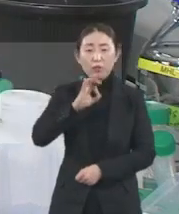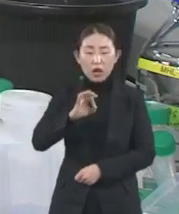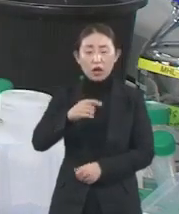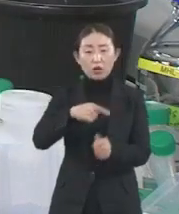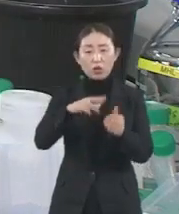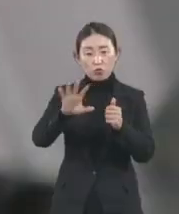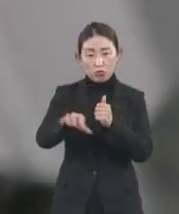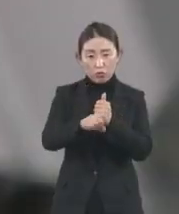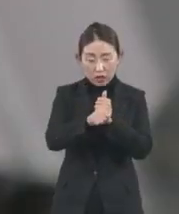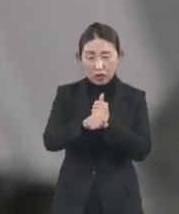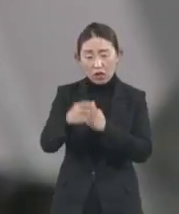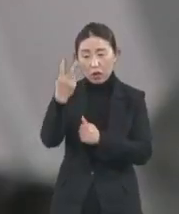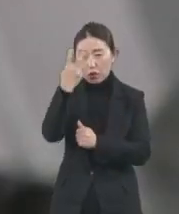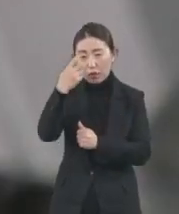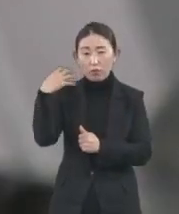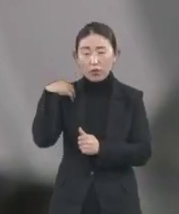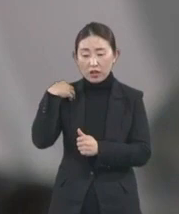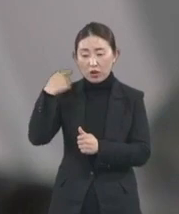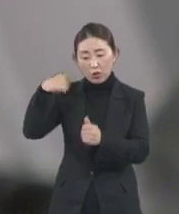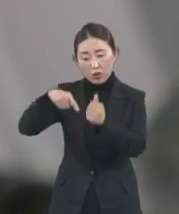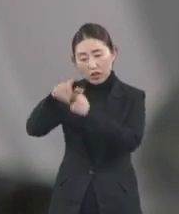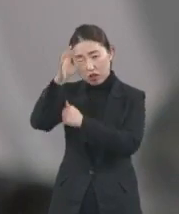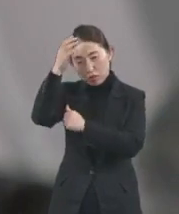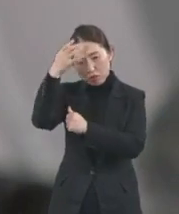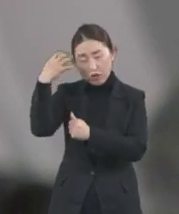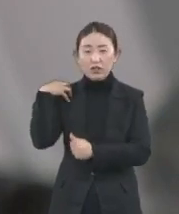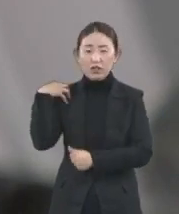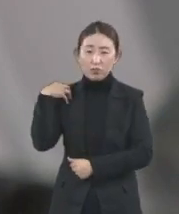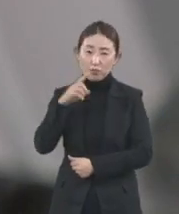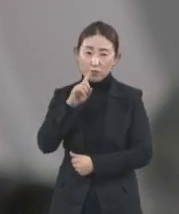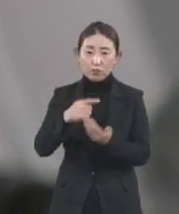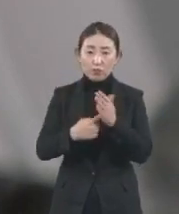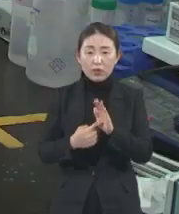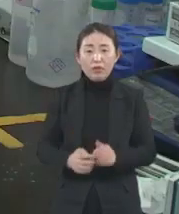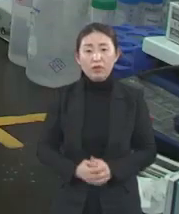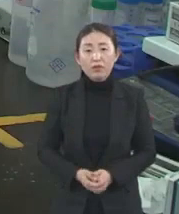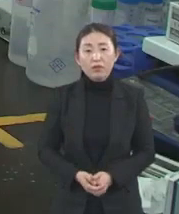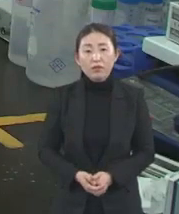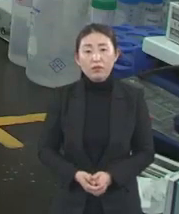편입되고 관할은 과기부 산화로 이뤄질 것이라고 밝혔습니다